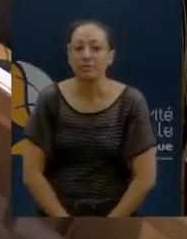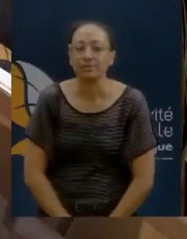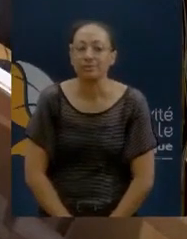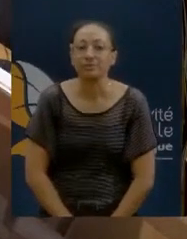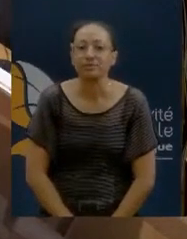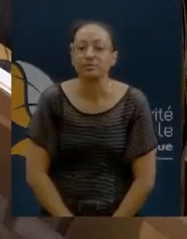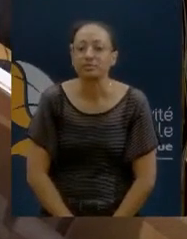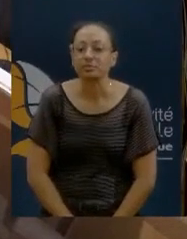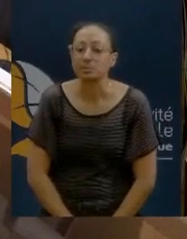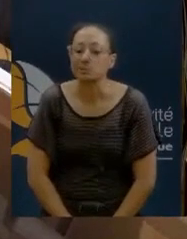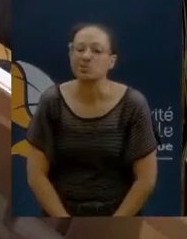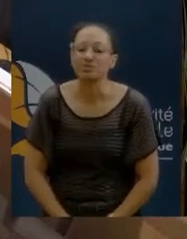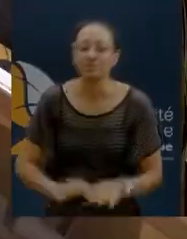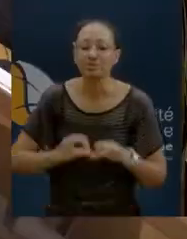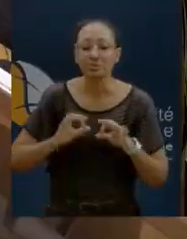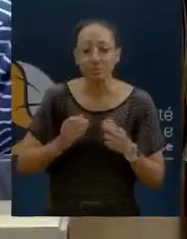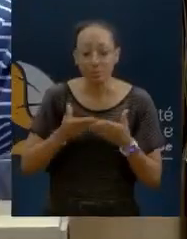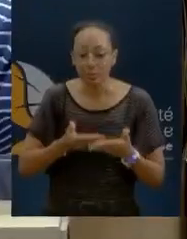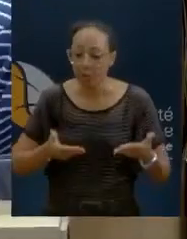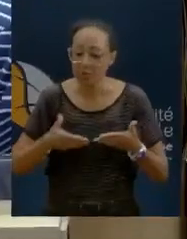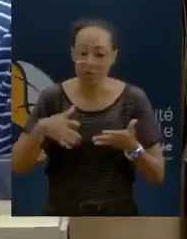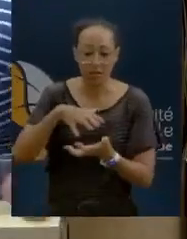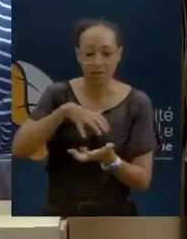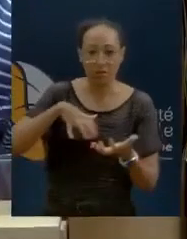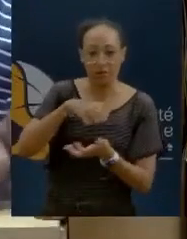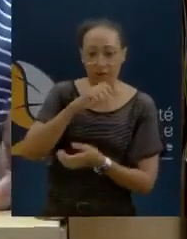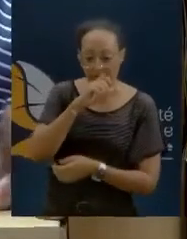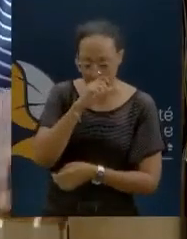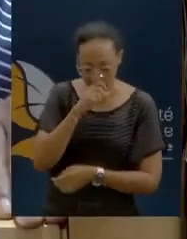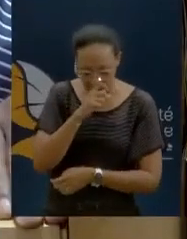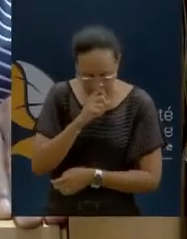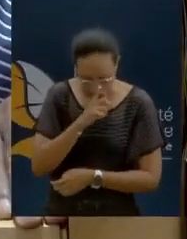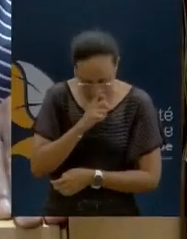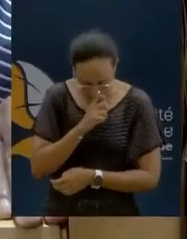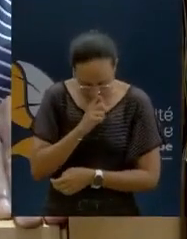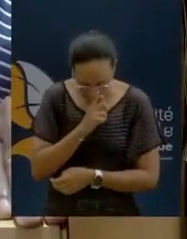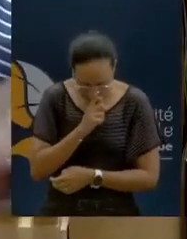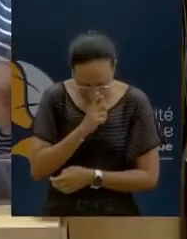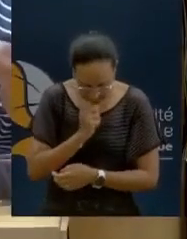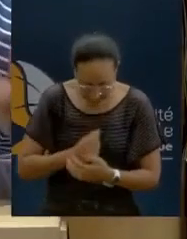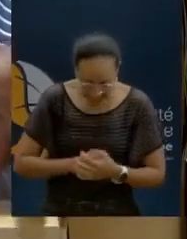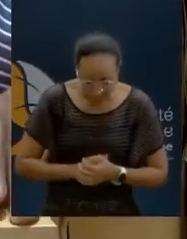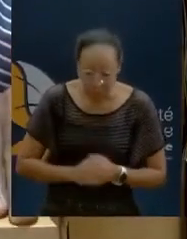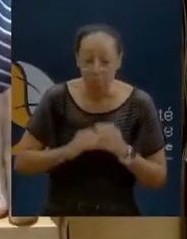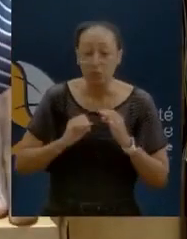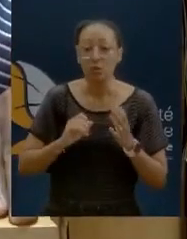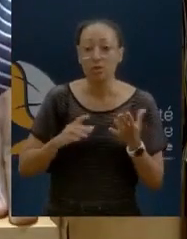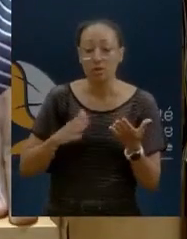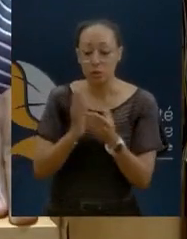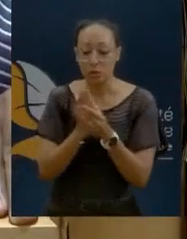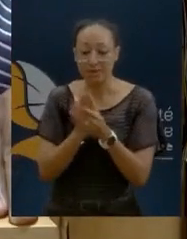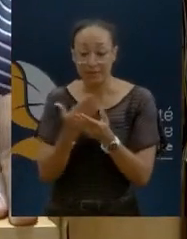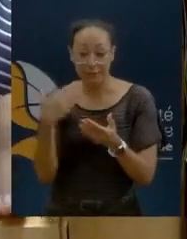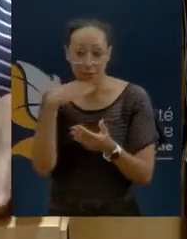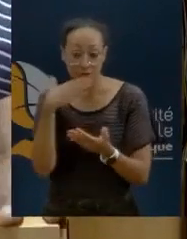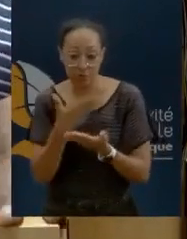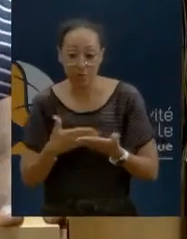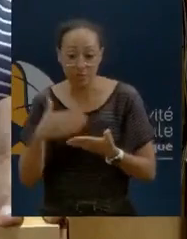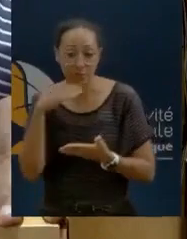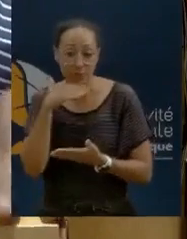Cette situation-là est catastrophique. Alors évidemment, cette question étant traitée en urgence, vous vous rendez compte? En